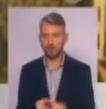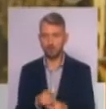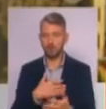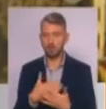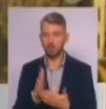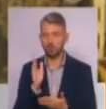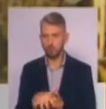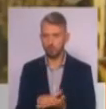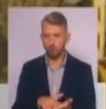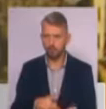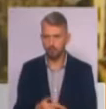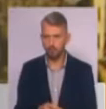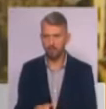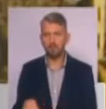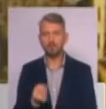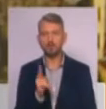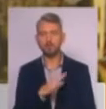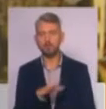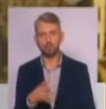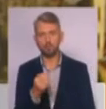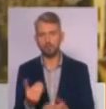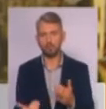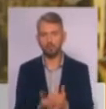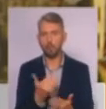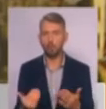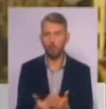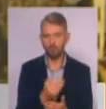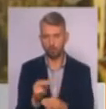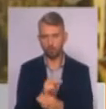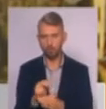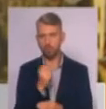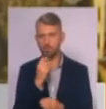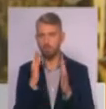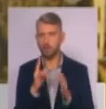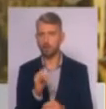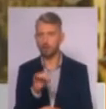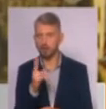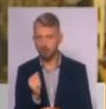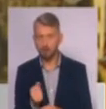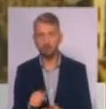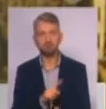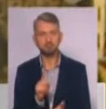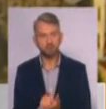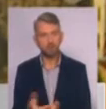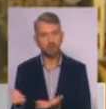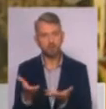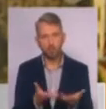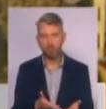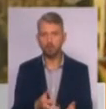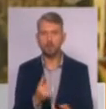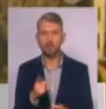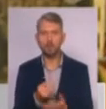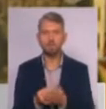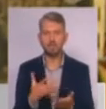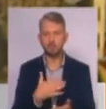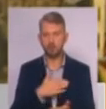буде продовжуватися, всі, хто не був ще у оновленому парку Наталка, обов'язково ми запрошуємо, тому що дійсно одна з перлин нашого міста,